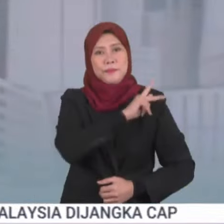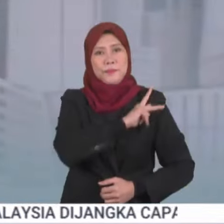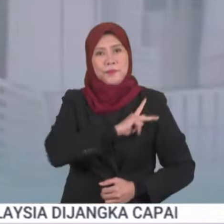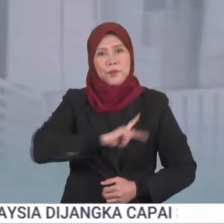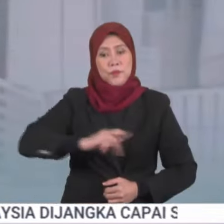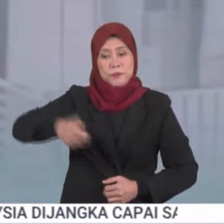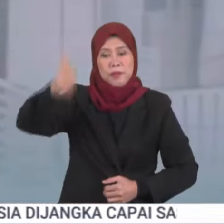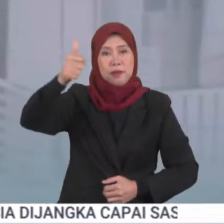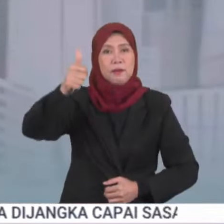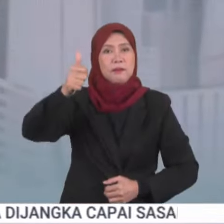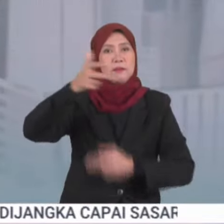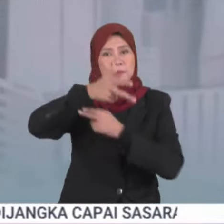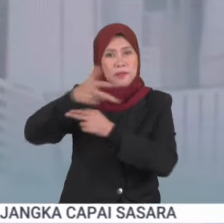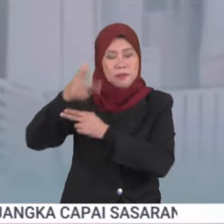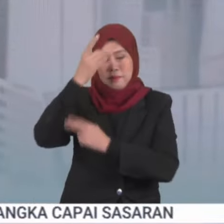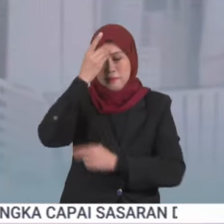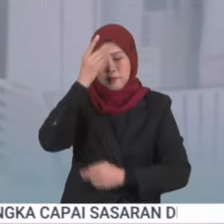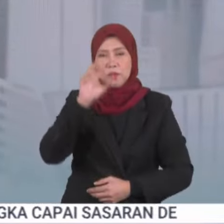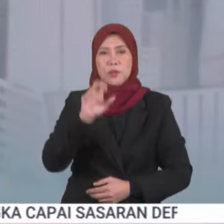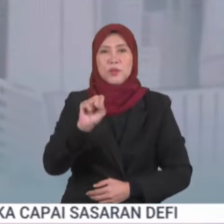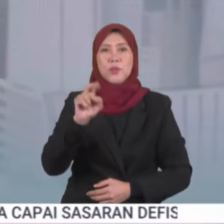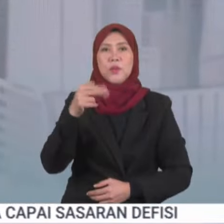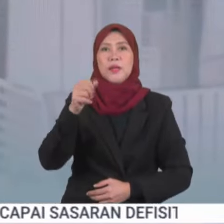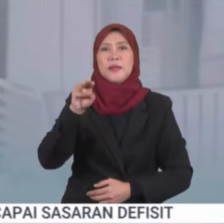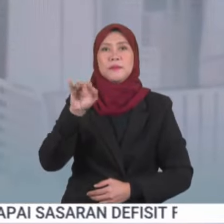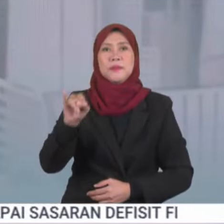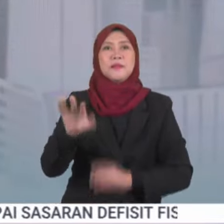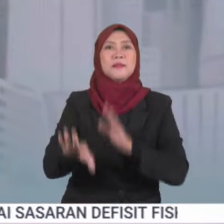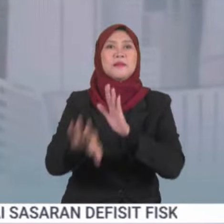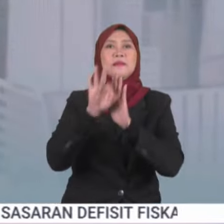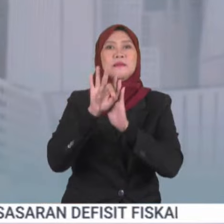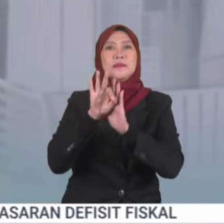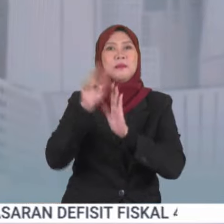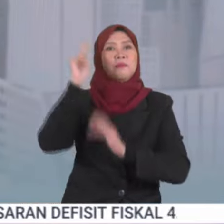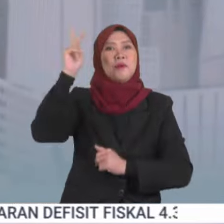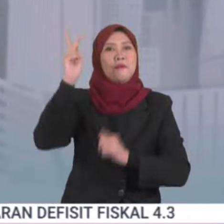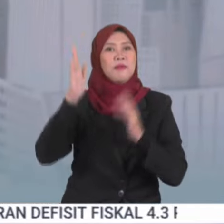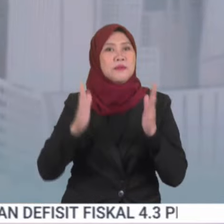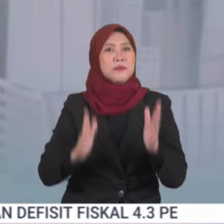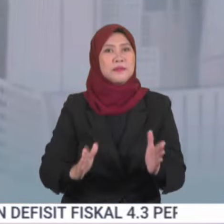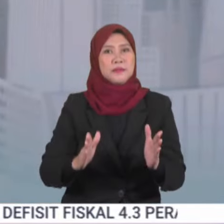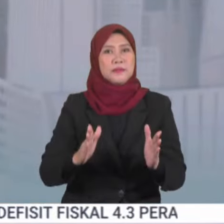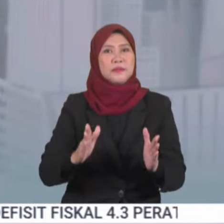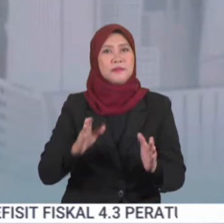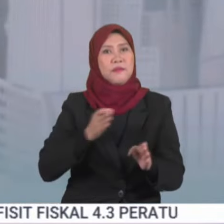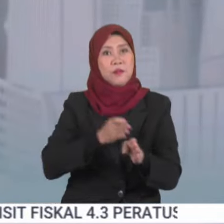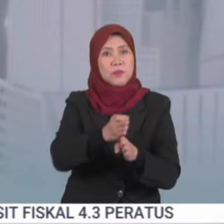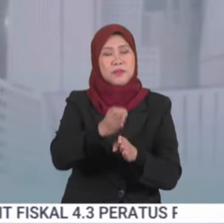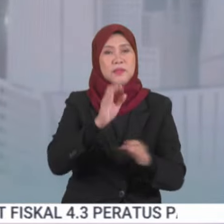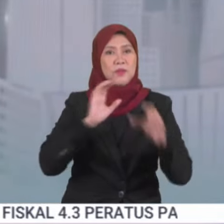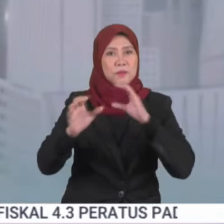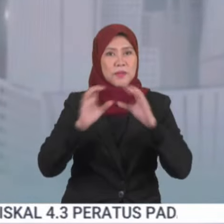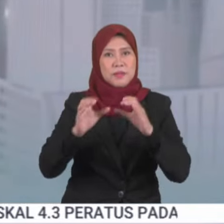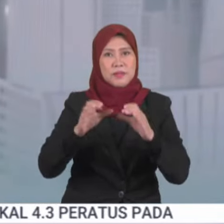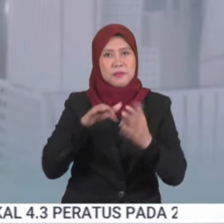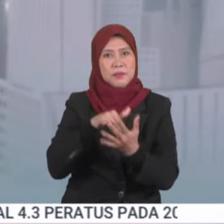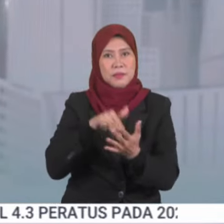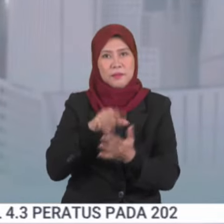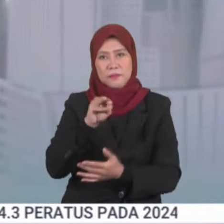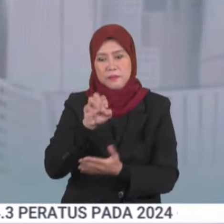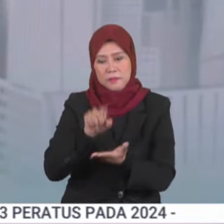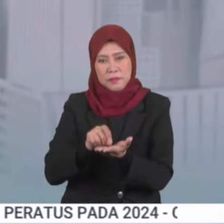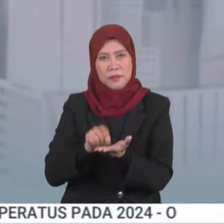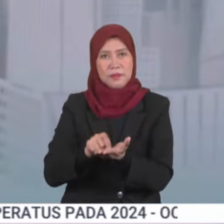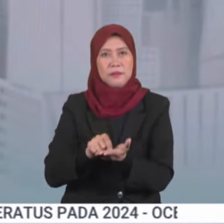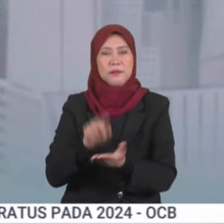Ketua Pengarah Penyiaran Datuk Suhaimi Sulaiman dilantik Profesor Adjung Fakulti Komunikasi dan Pengajian Media